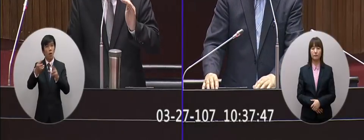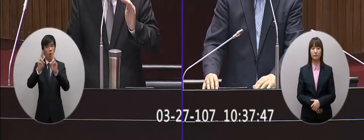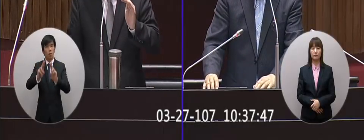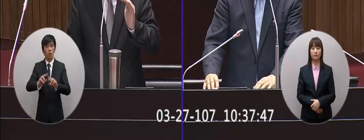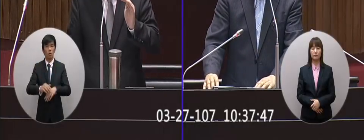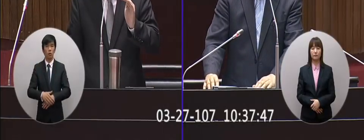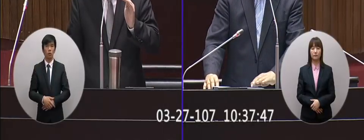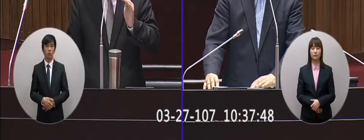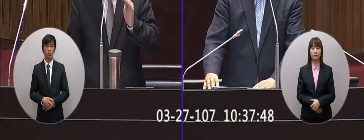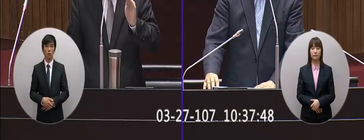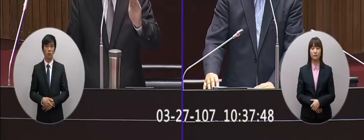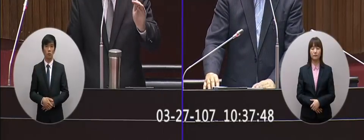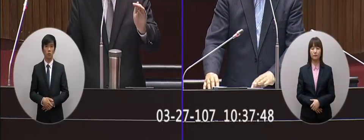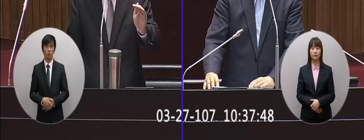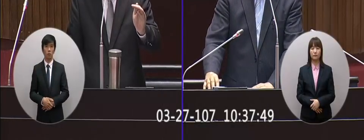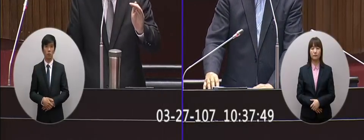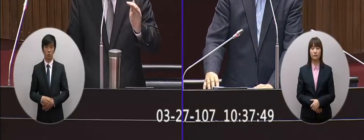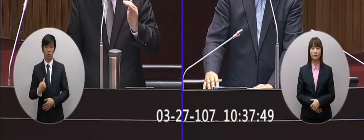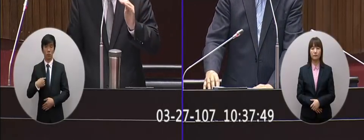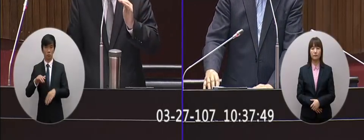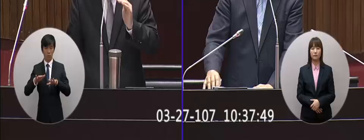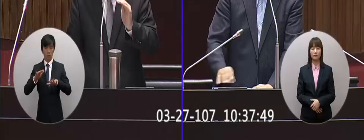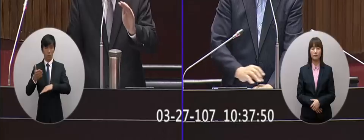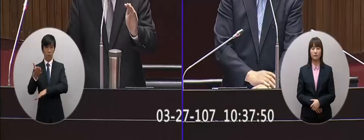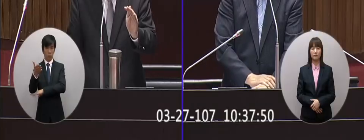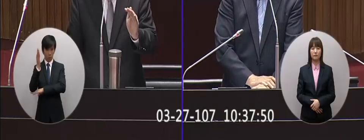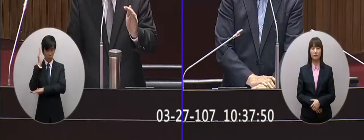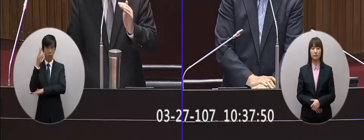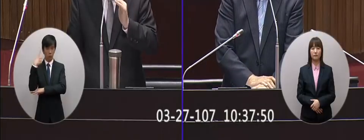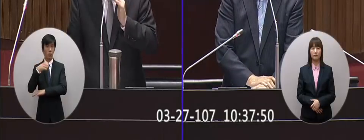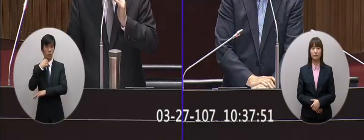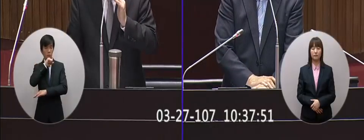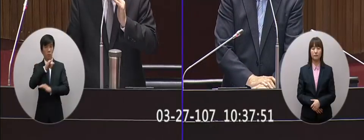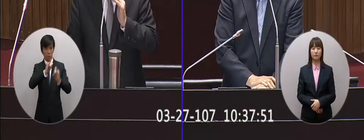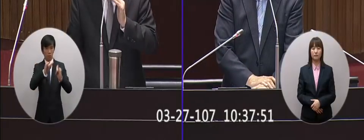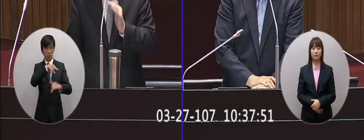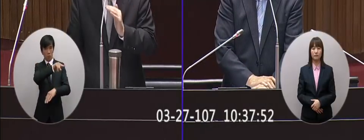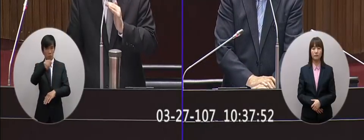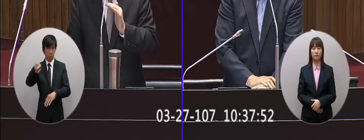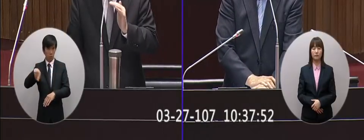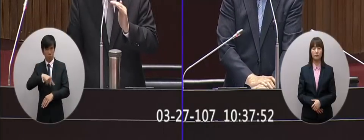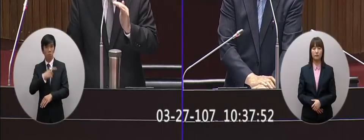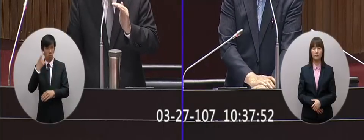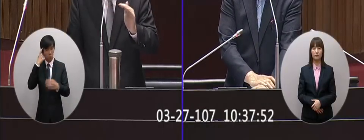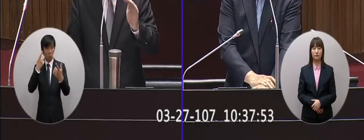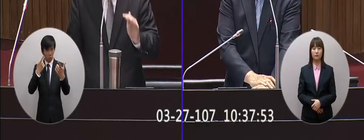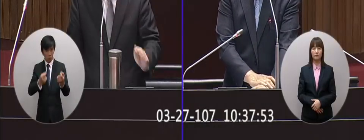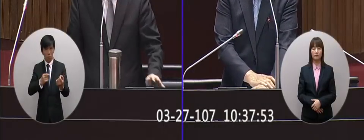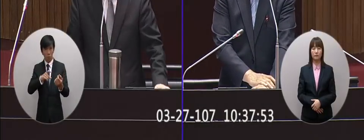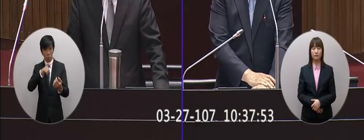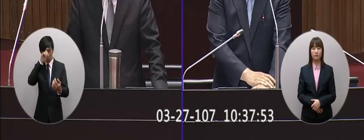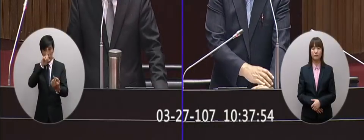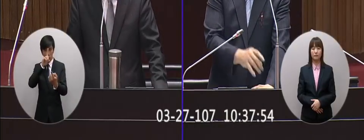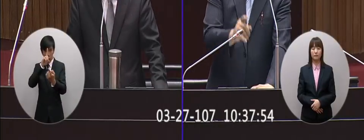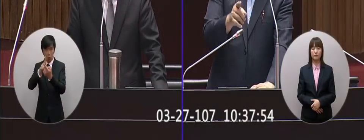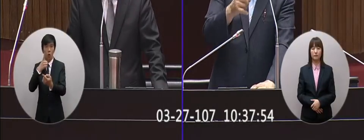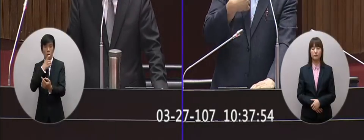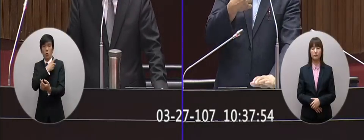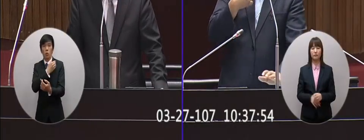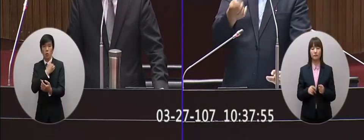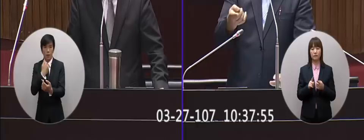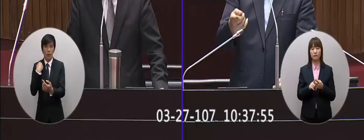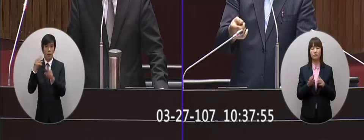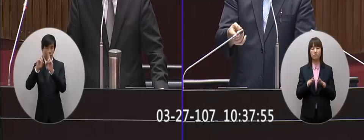那我们民进党政府啊，包括台湾社会现在也都认为应该要朝再生能源方面去发展。